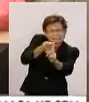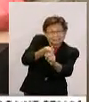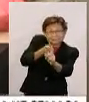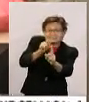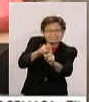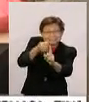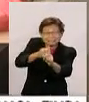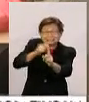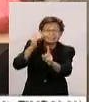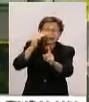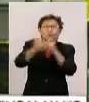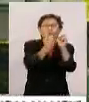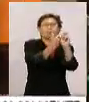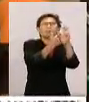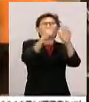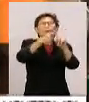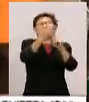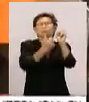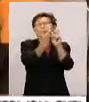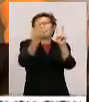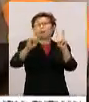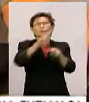31 Mei 2018 terdapat